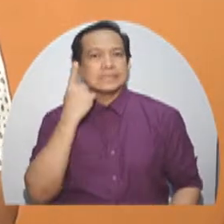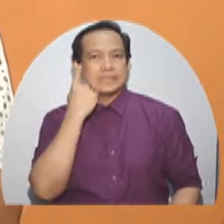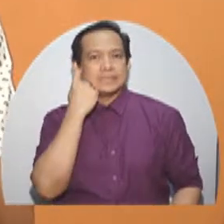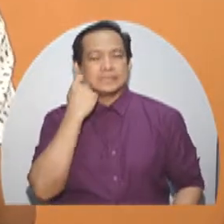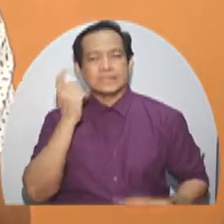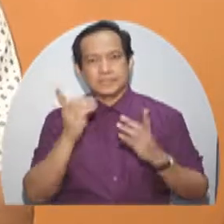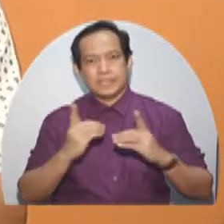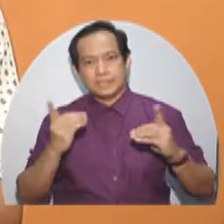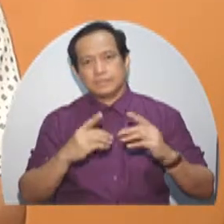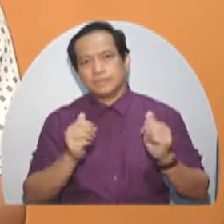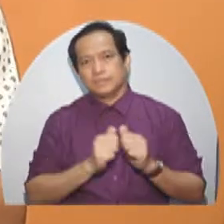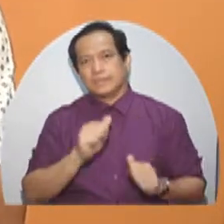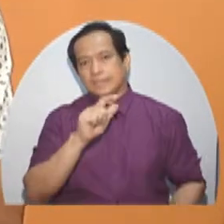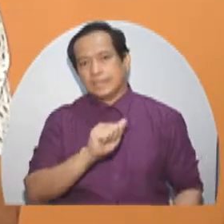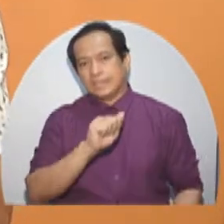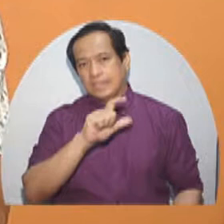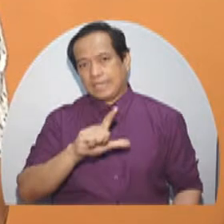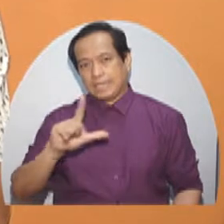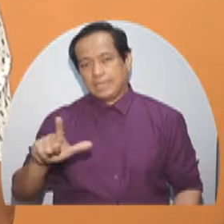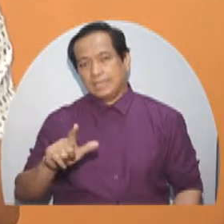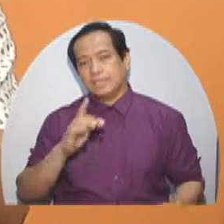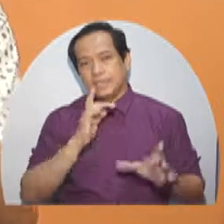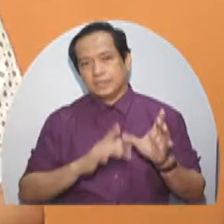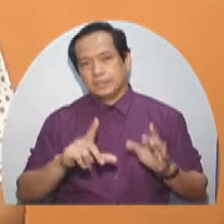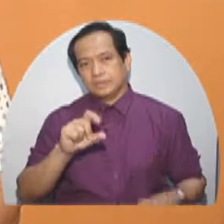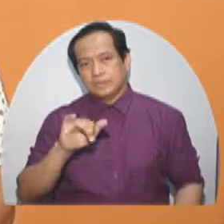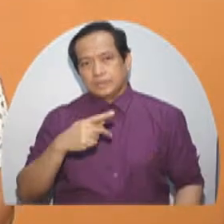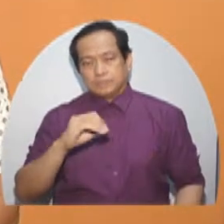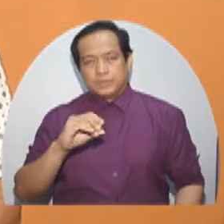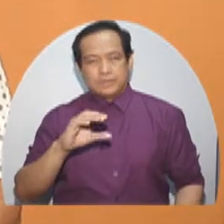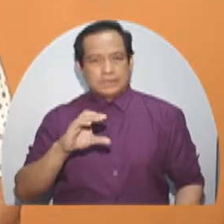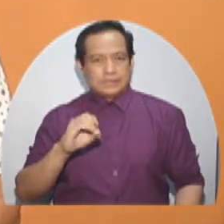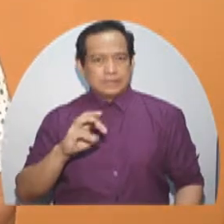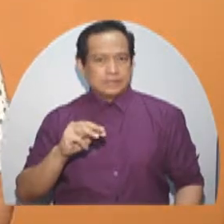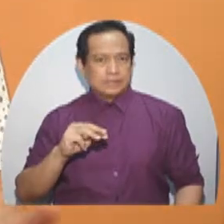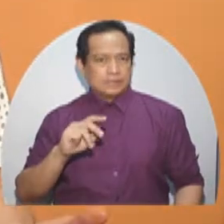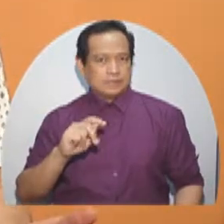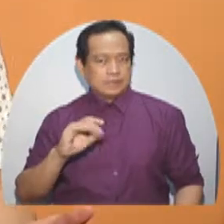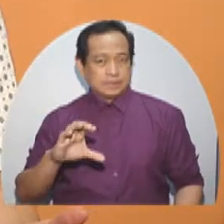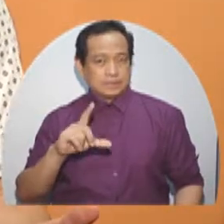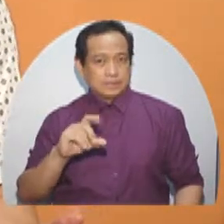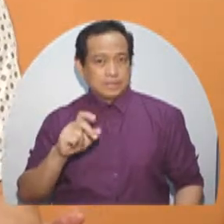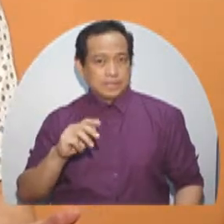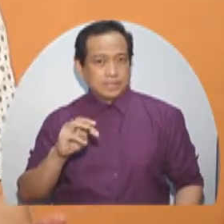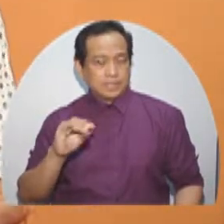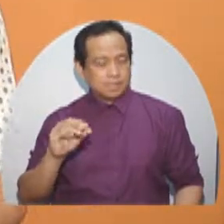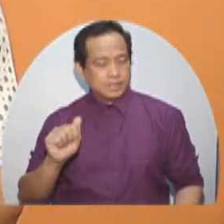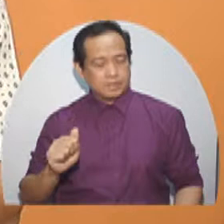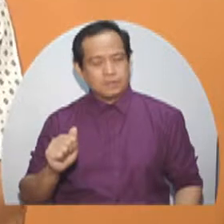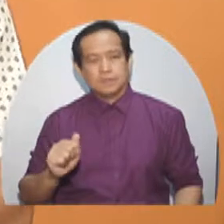Kamakailan, na-diagnose siya na mayroong ALL, Acute Lymphocytic Leukemia. Dahil wala ang kanyang mga